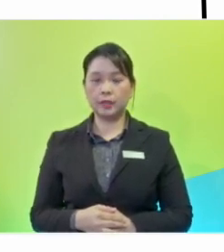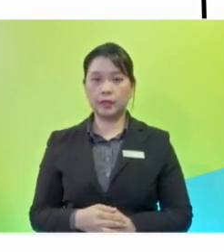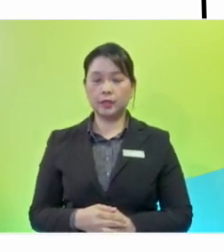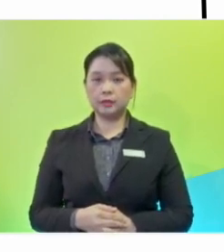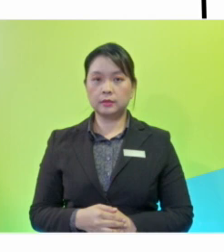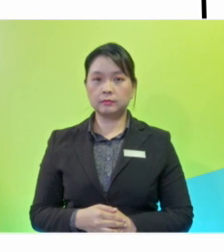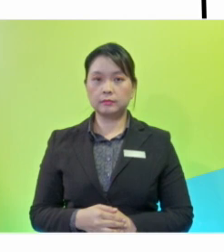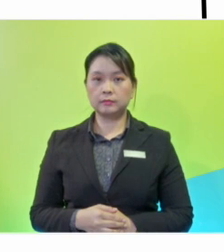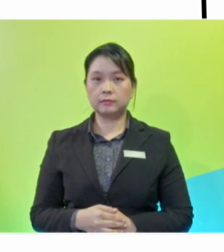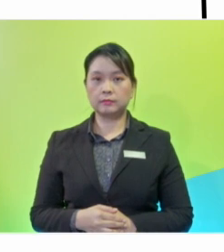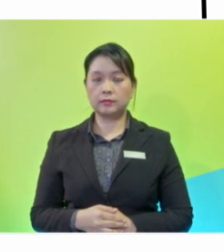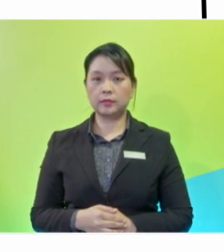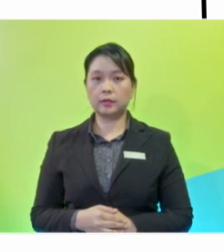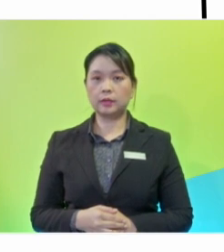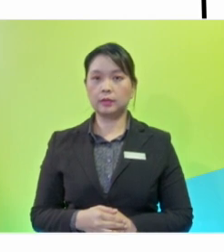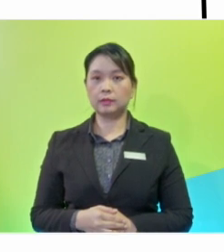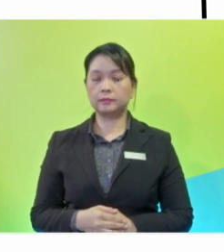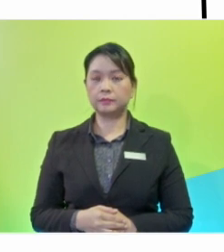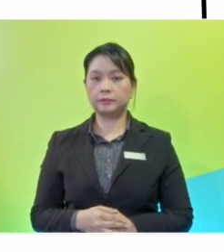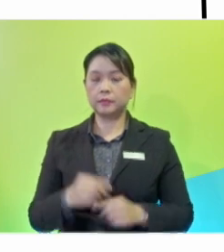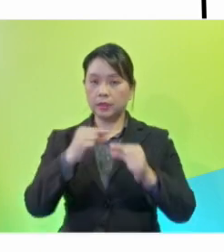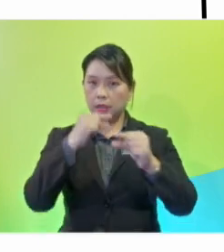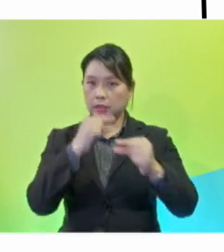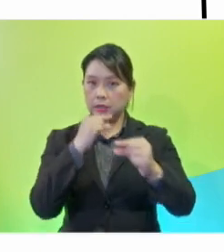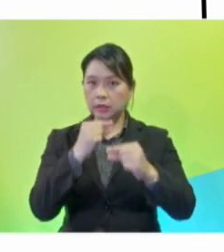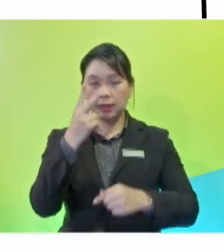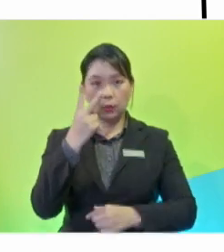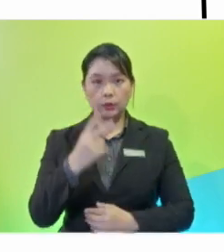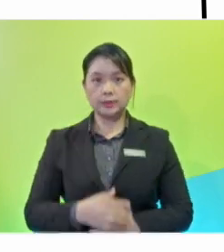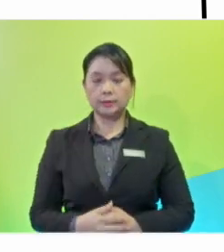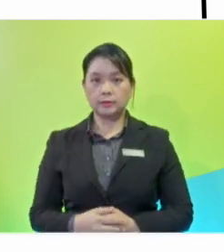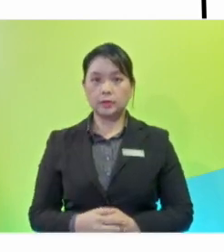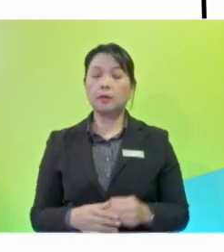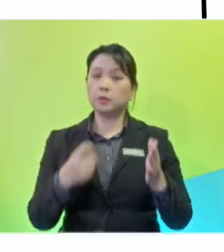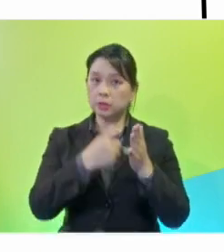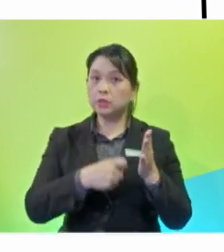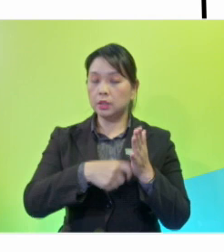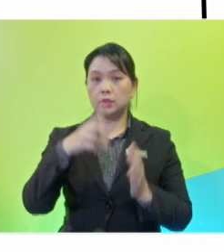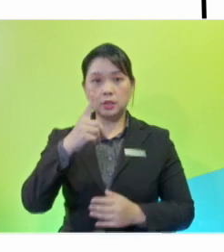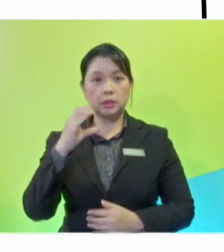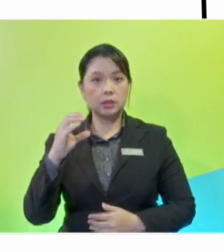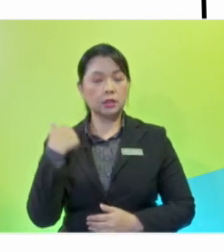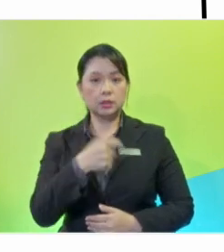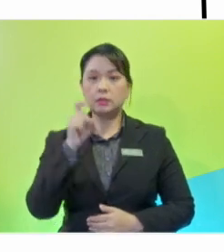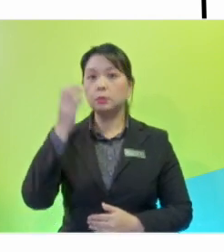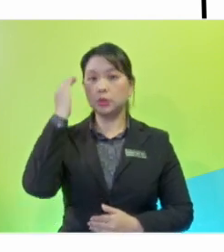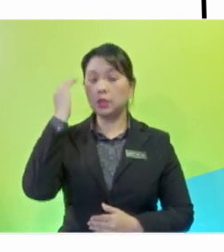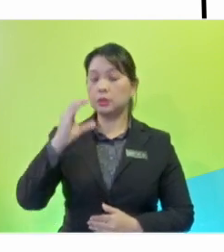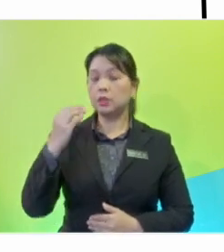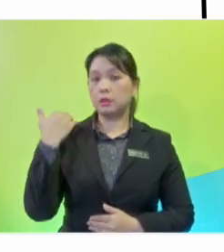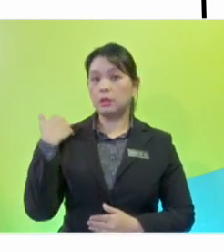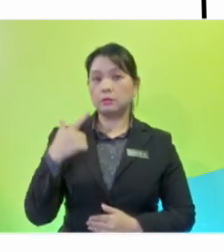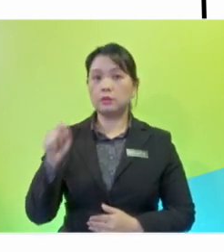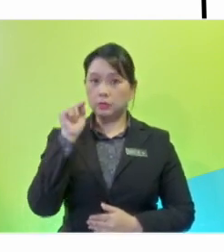gambarnya adalah BCD Oke kemudian nilai BC Kita 30 tahun si kita alat